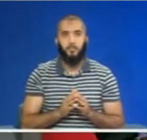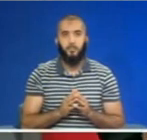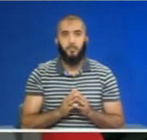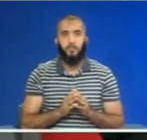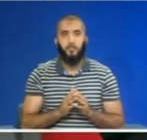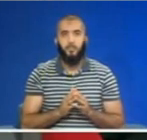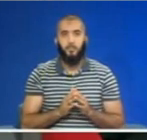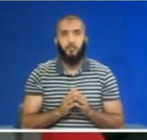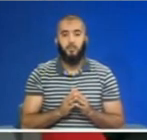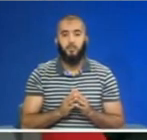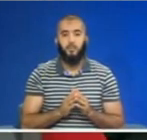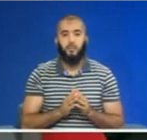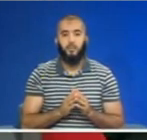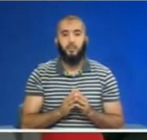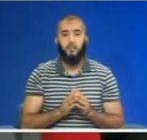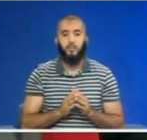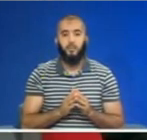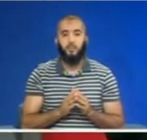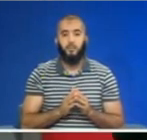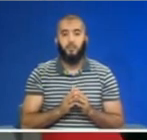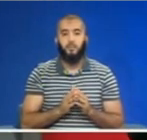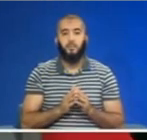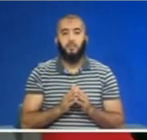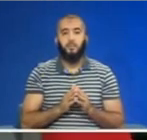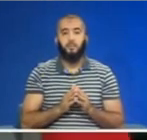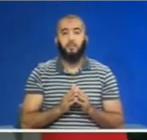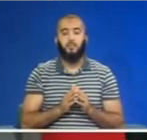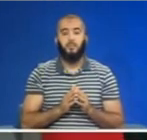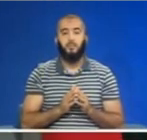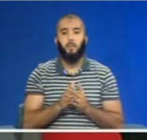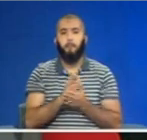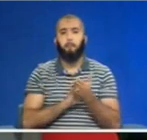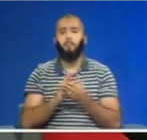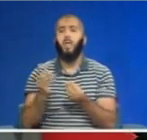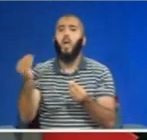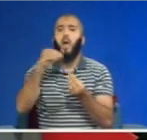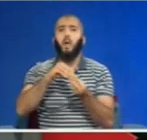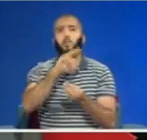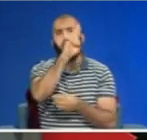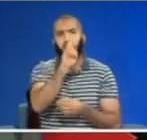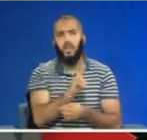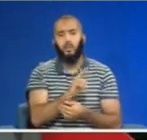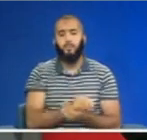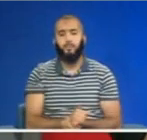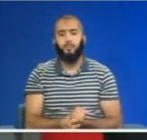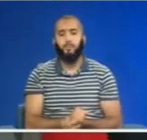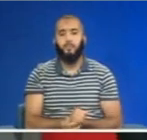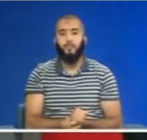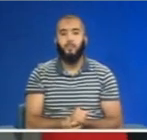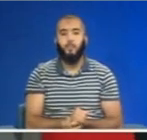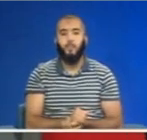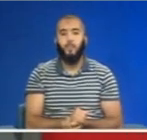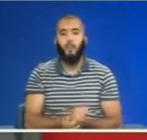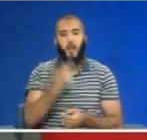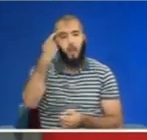طيب مدام انتهت الأسئلة، نضيف سؤال يتساءل عليه كثير من الناس شيخنا أبو عبد السلام فيما